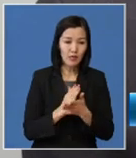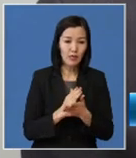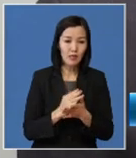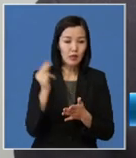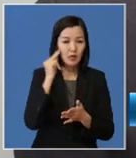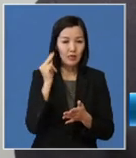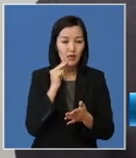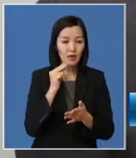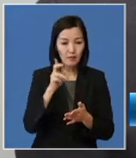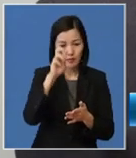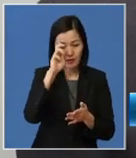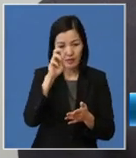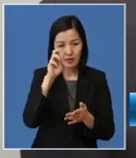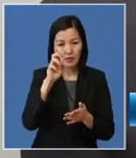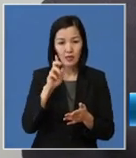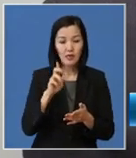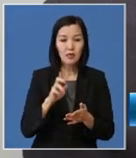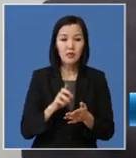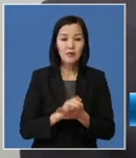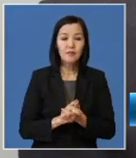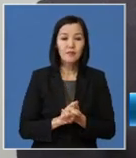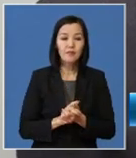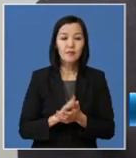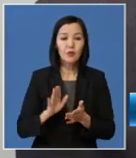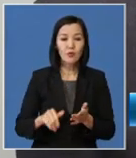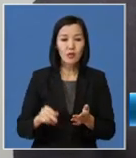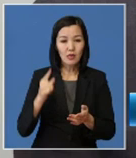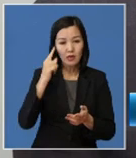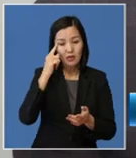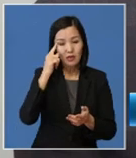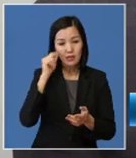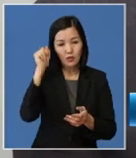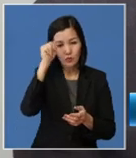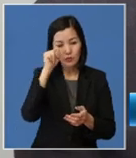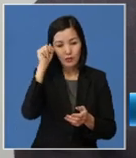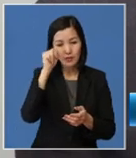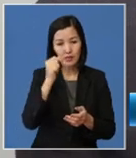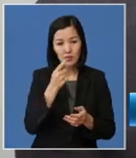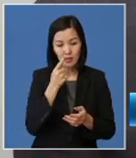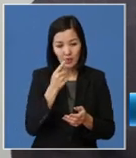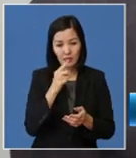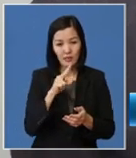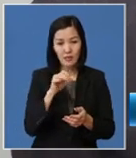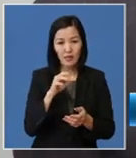Қытай мемлекетіне, Қытай Халық Республикасына, одан кейін Қырғызстан, Өзбекстан, жақын арада Латвия